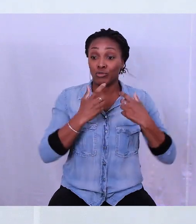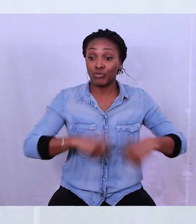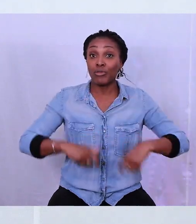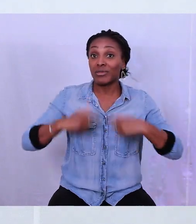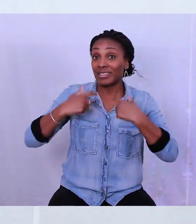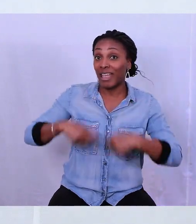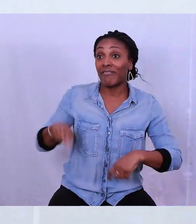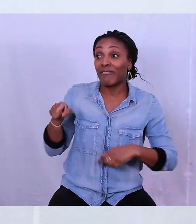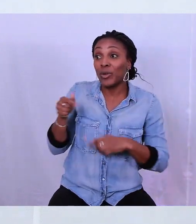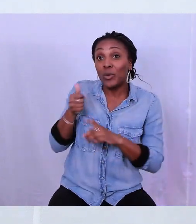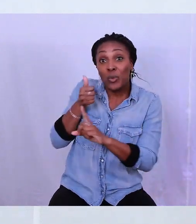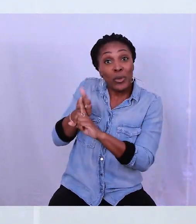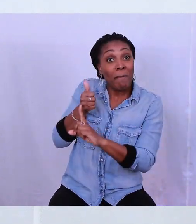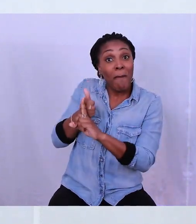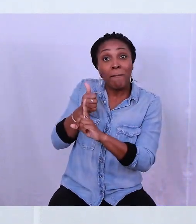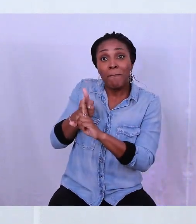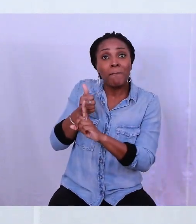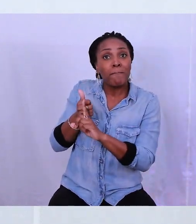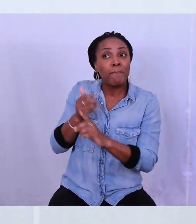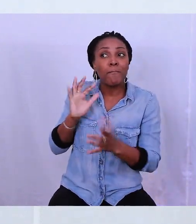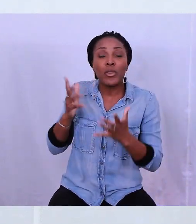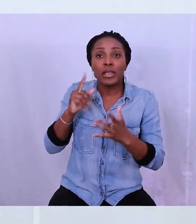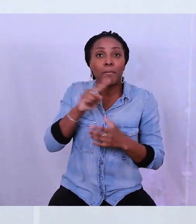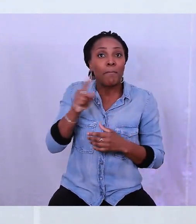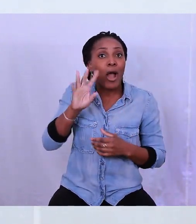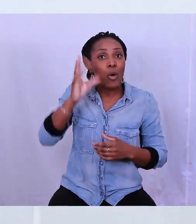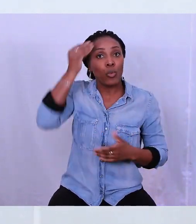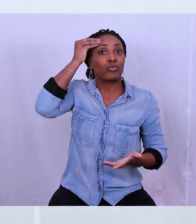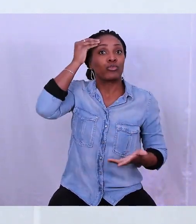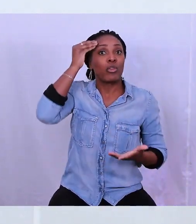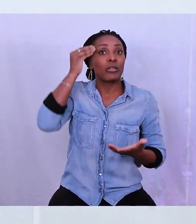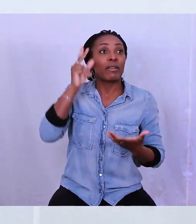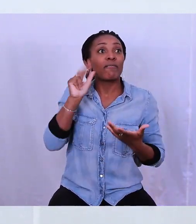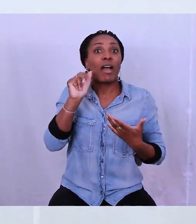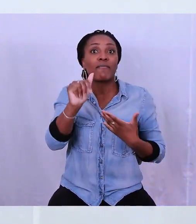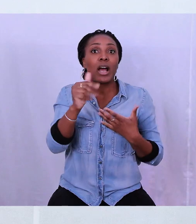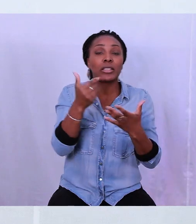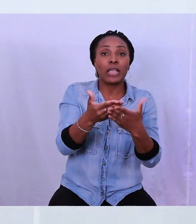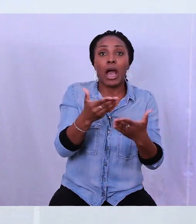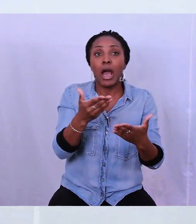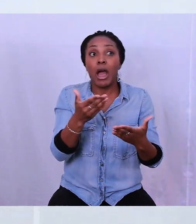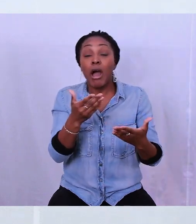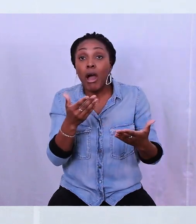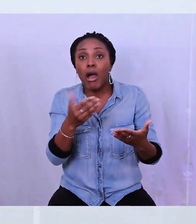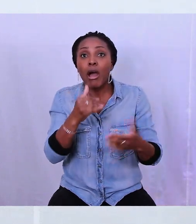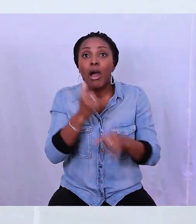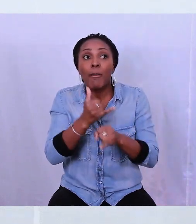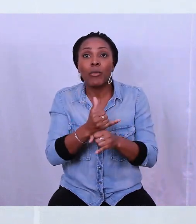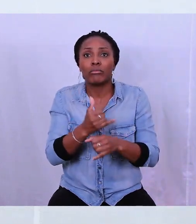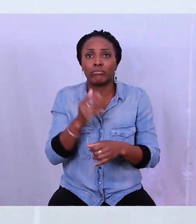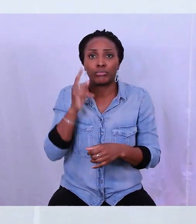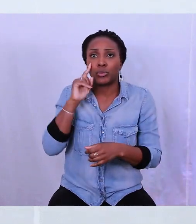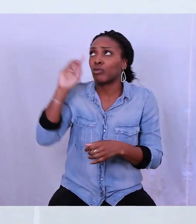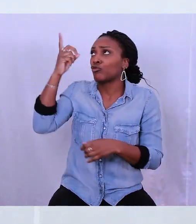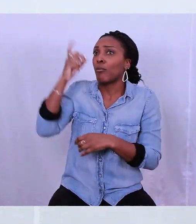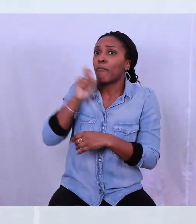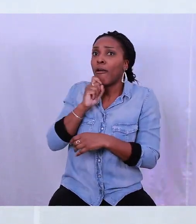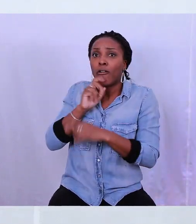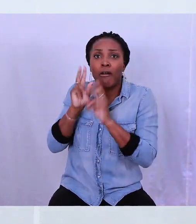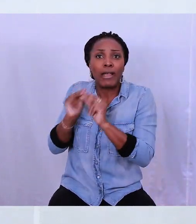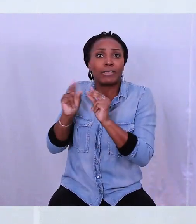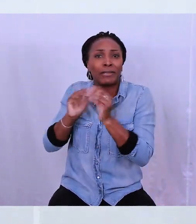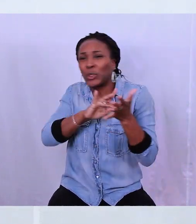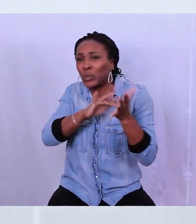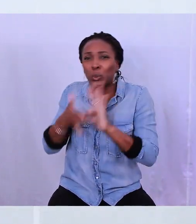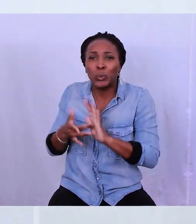Joseph, peut-être lui-même, n'avait pas la conscience de ce qui allait se produire par la suite, parce que Dieu ne lui avait pas encore révélé.